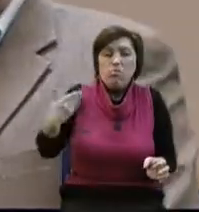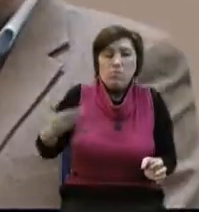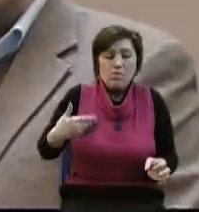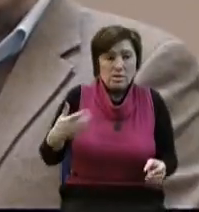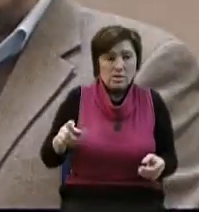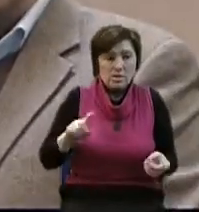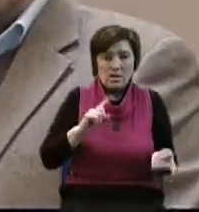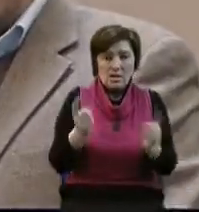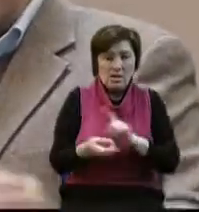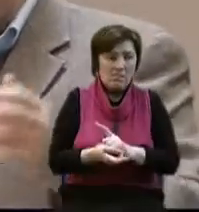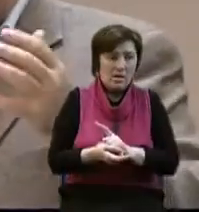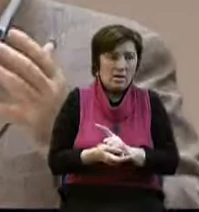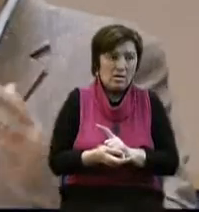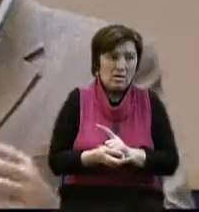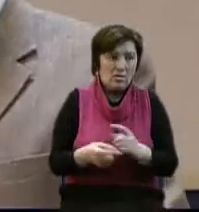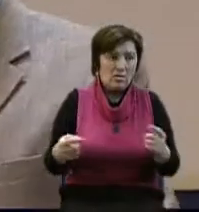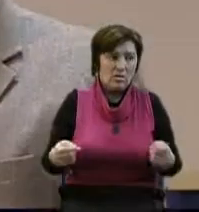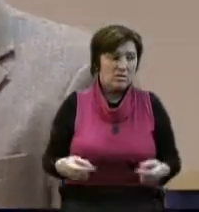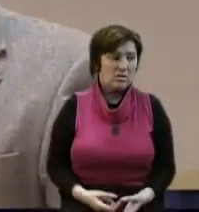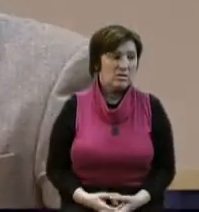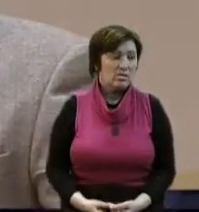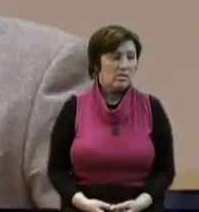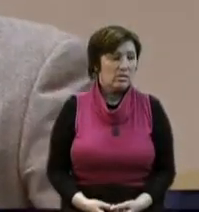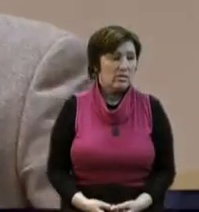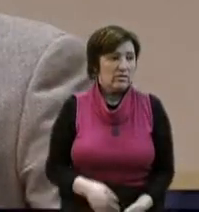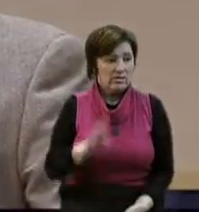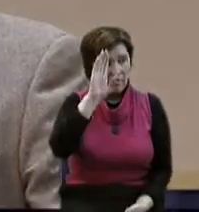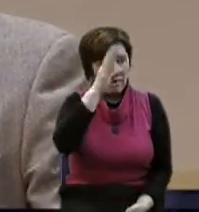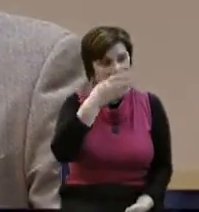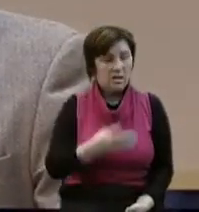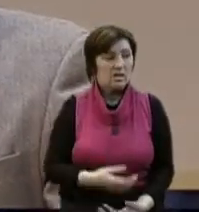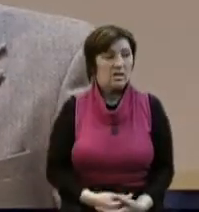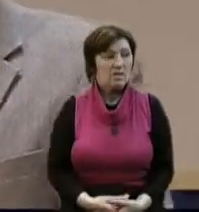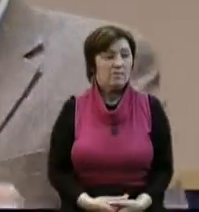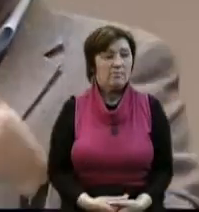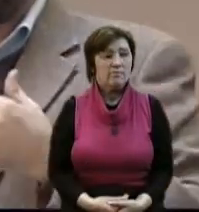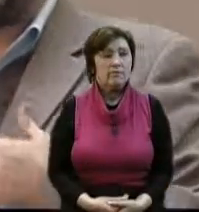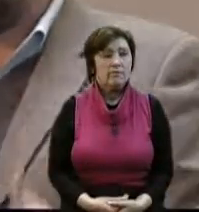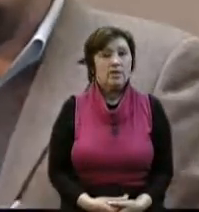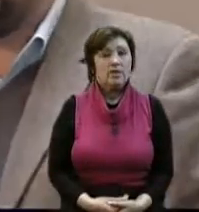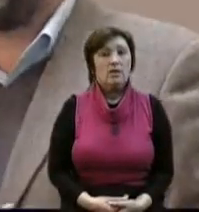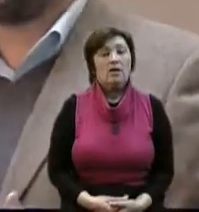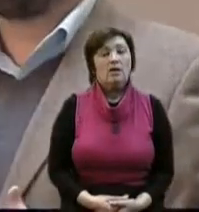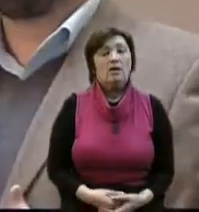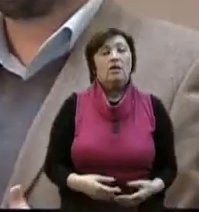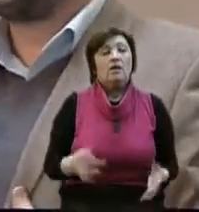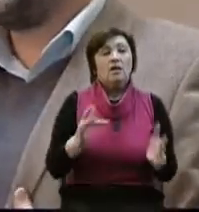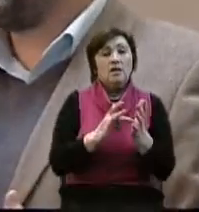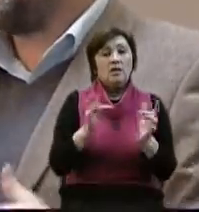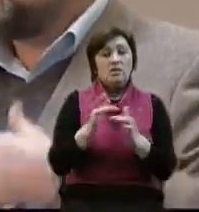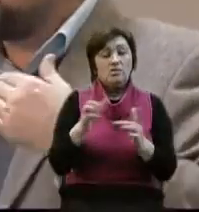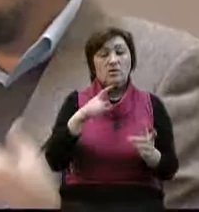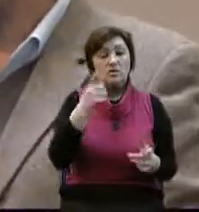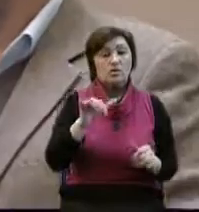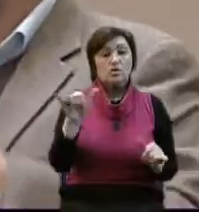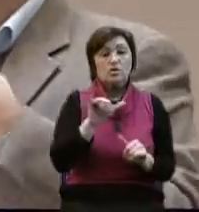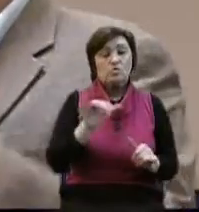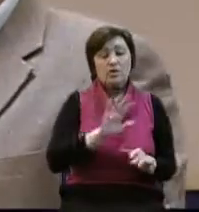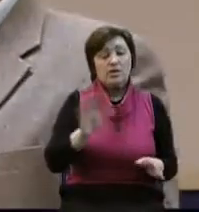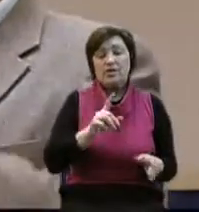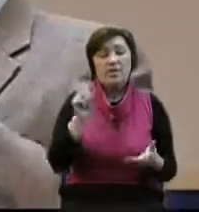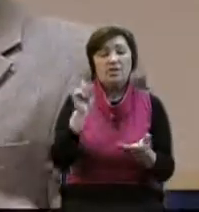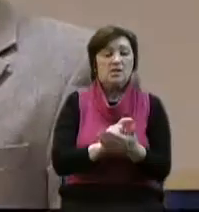вред принесет. Итак, первый принцип Иисус называет, что суббота не запрещает удовлетворять